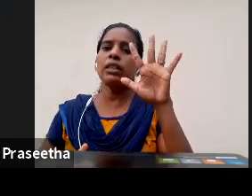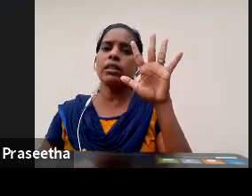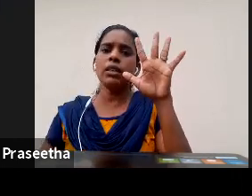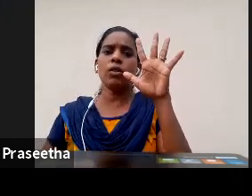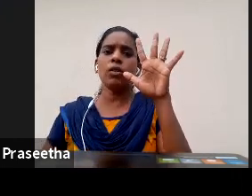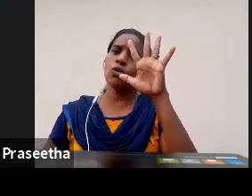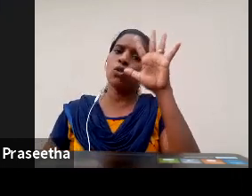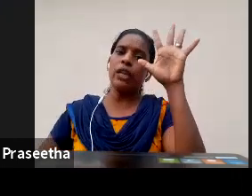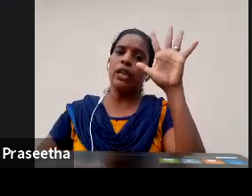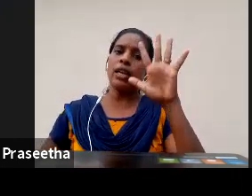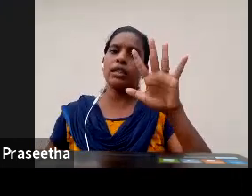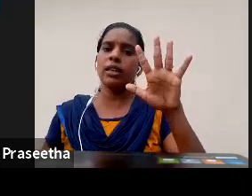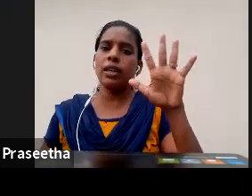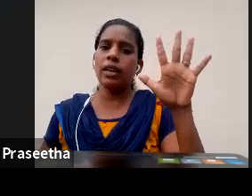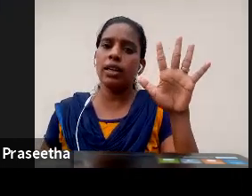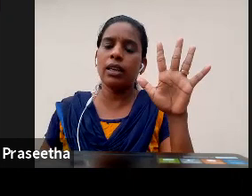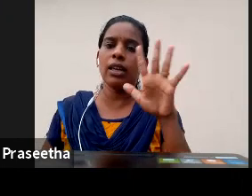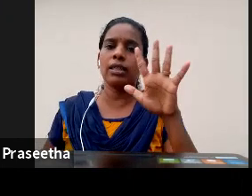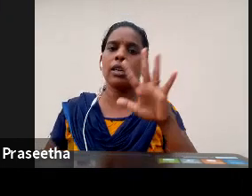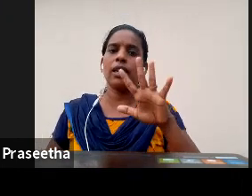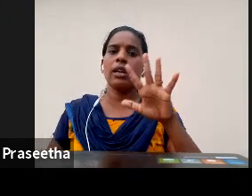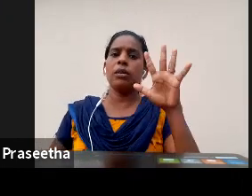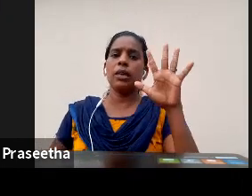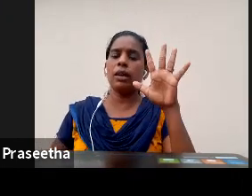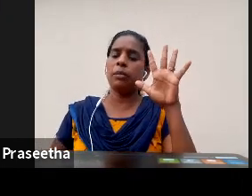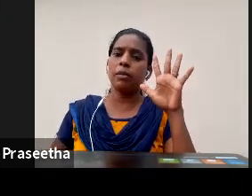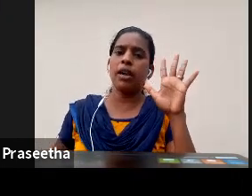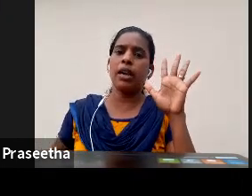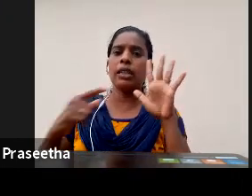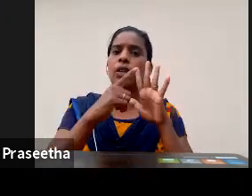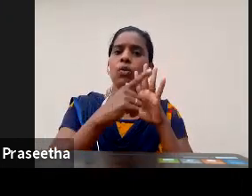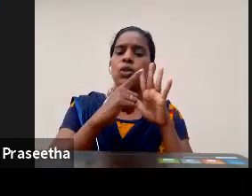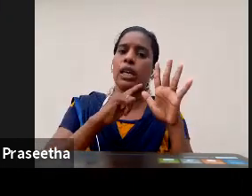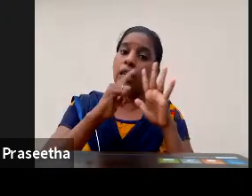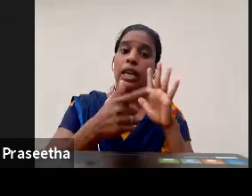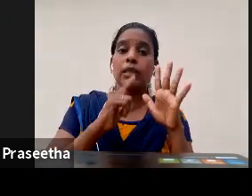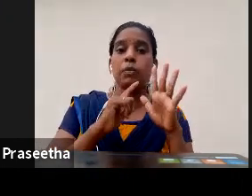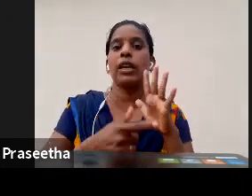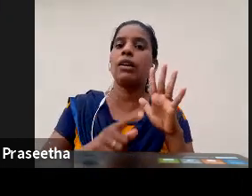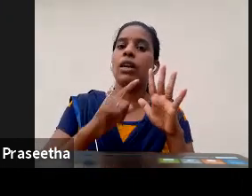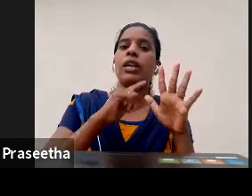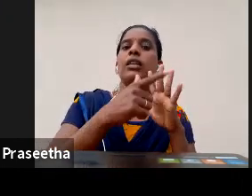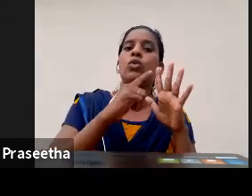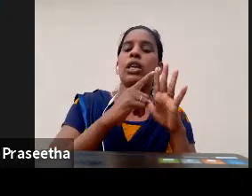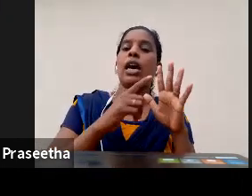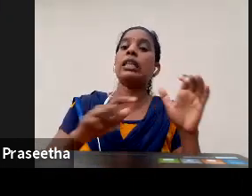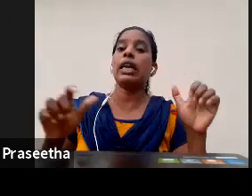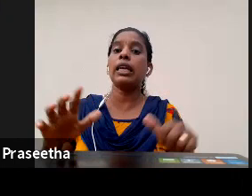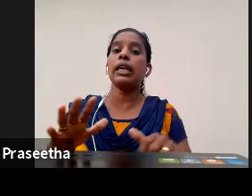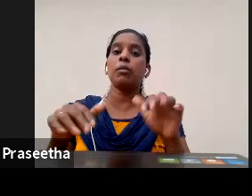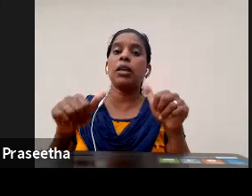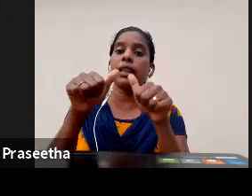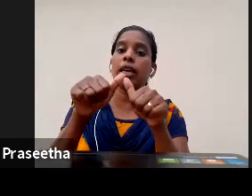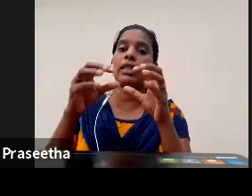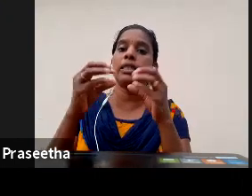വവൽസ് കുറച്ചും കൂടെ വലിയ ക്ലാസ്സിൽ അല്ലെങ്കിൽ ഡിഗ്രി ക്ലാസ്സിലൊക്കെ എന്തെങ്കിലും പഠിക്കുമ്പോഴാണ് അത് അവർ യൂസ് ചെയ്യുക, നല്ല എക്സ്പെർട്ട് ആയിട്ടുള്ളവരാണ് ഇത് യൂസ് ചെയ്യുക.